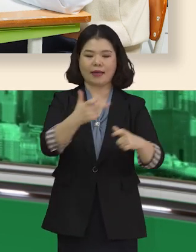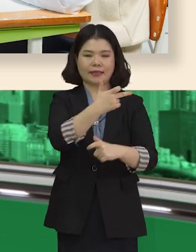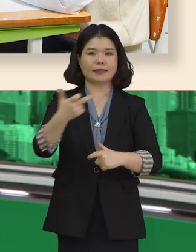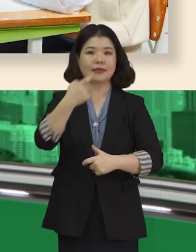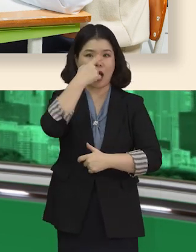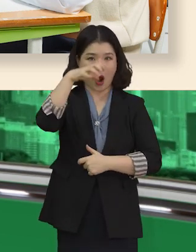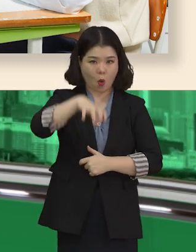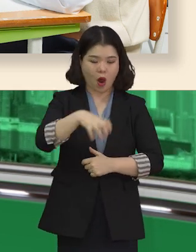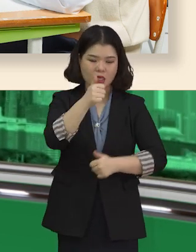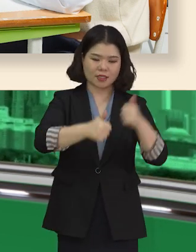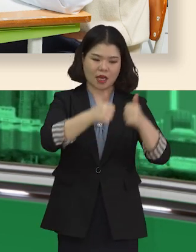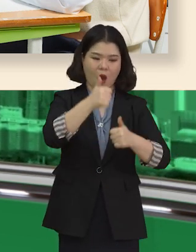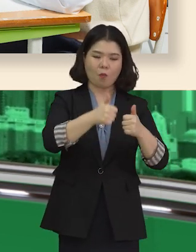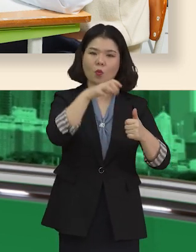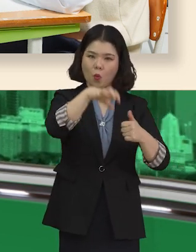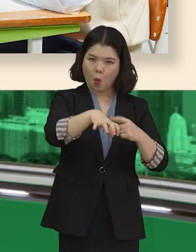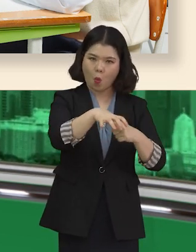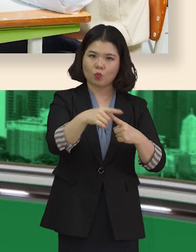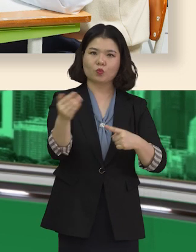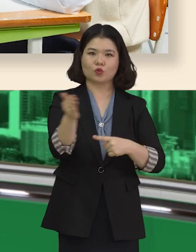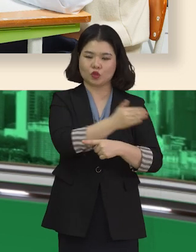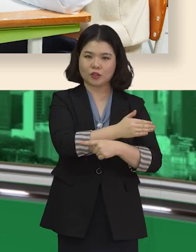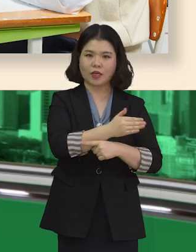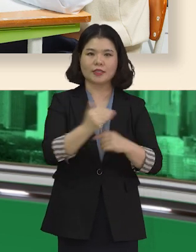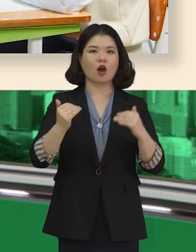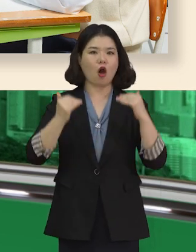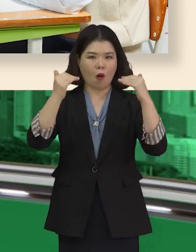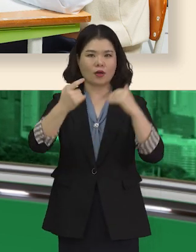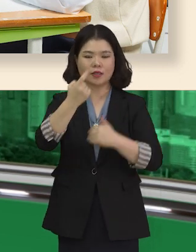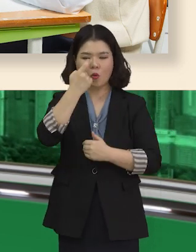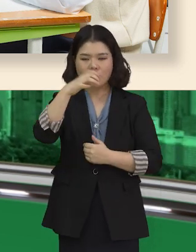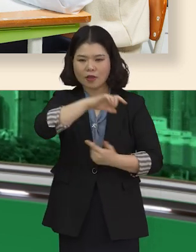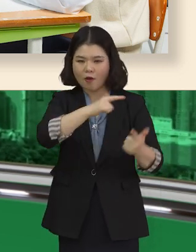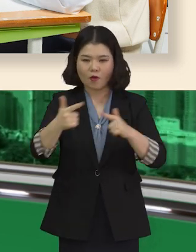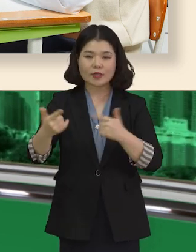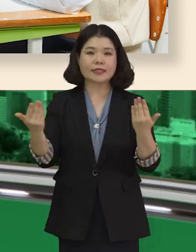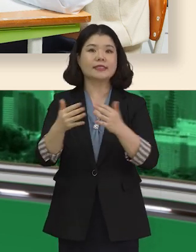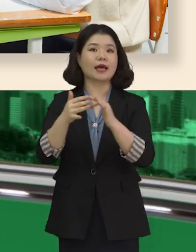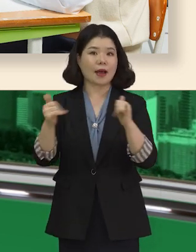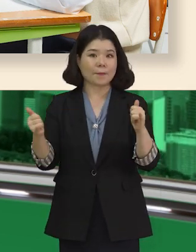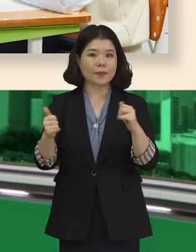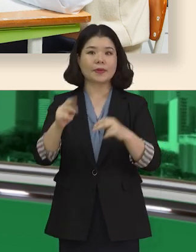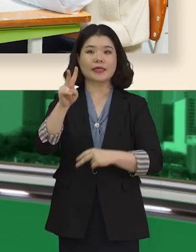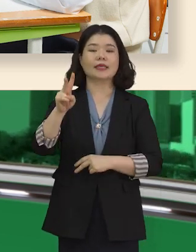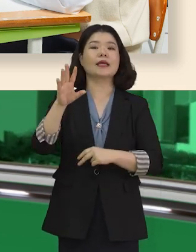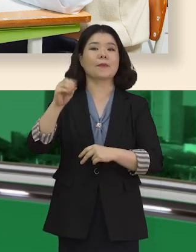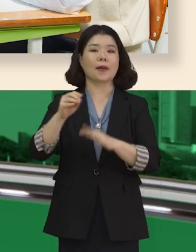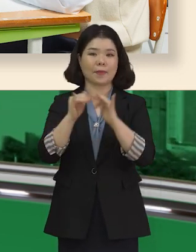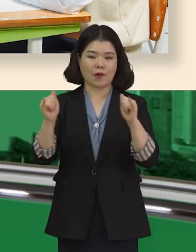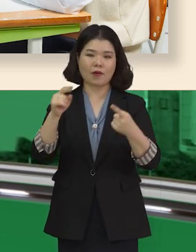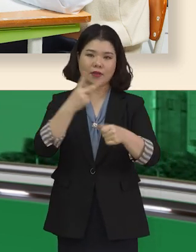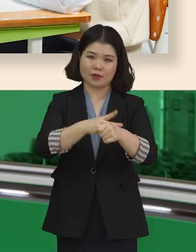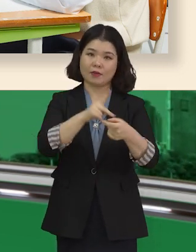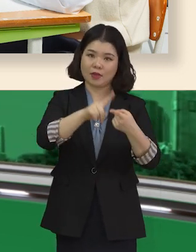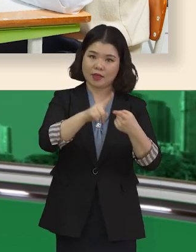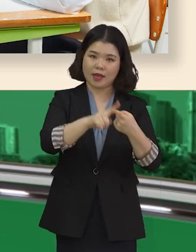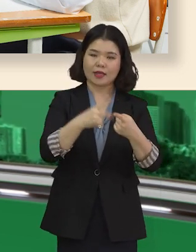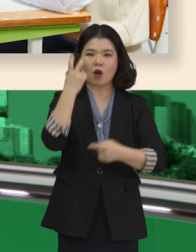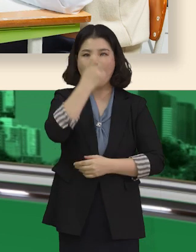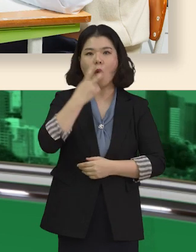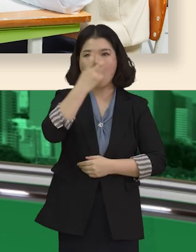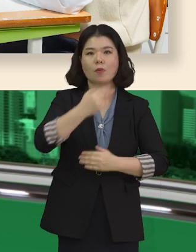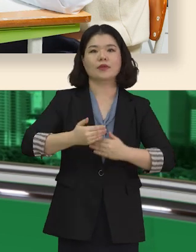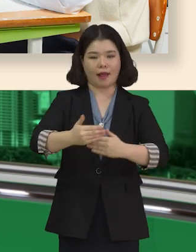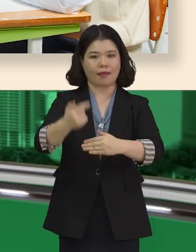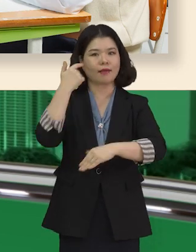대형 입시 학원을 시작으로 성인 학원, 교습소 등에서 근무하는 2만 명의 강사에 대해서 검체